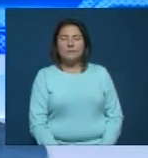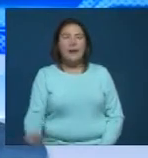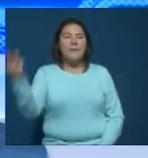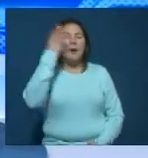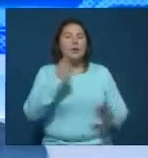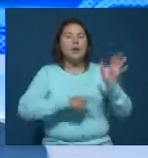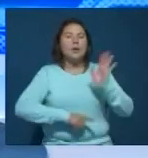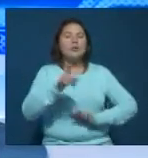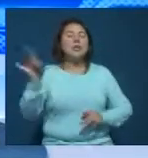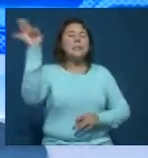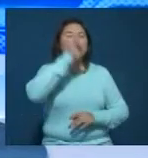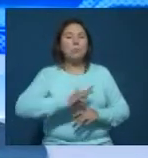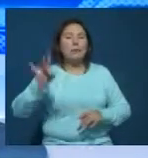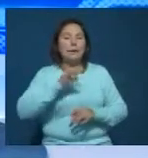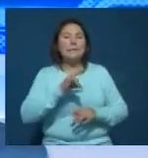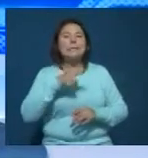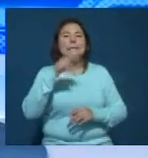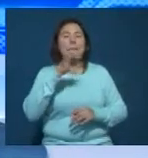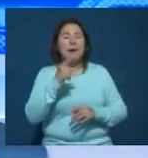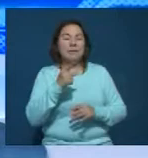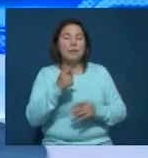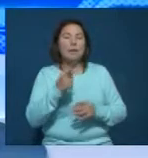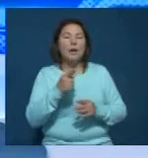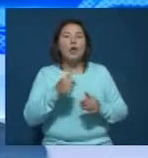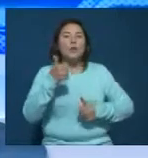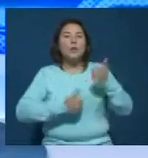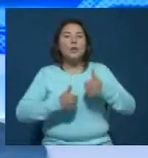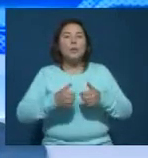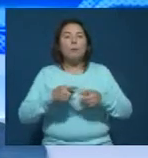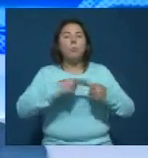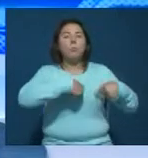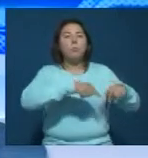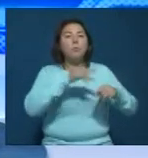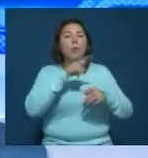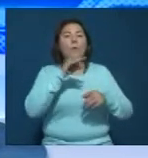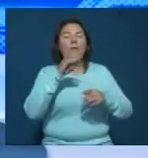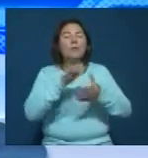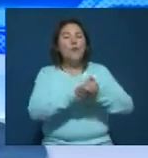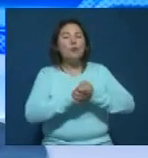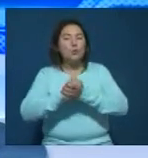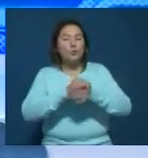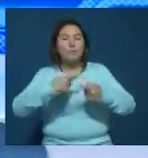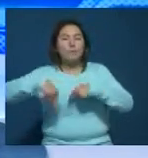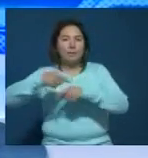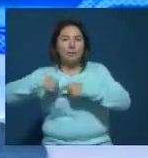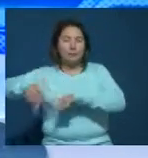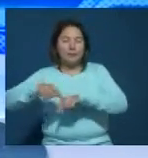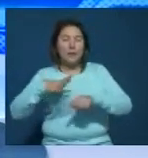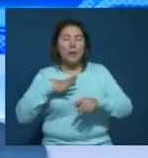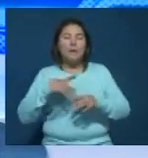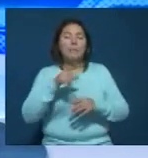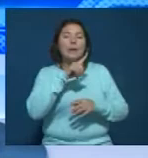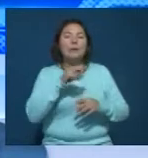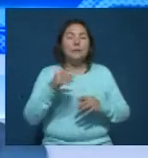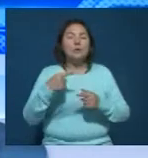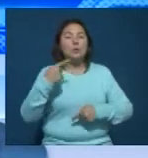В Актау стартовал республиканский дебатный турнир «Кубок Федерации профсоюзов». На повестке резолюции «Цифровой Казахстан. Переход на латиницу. Трудовые споры»,